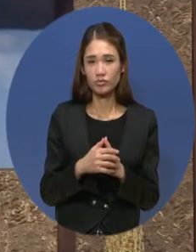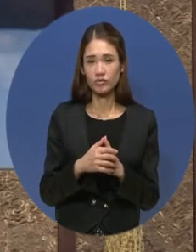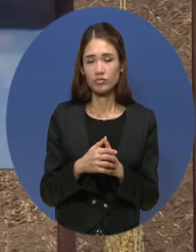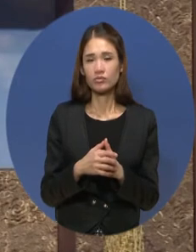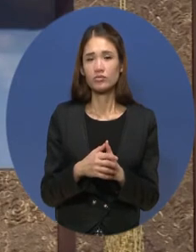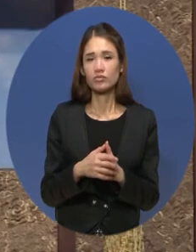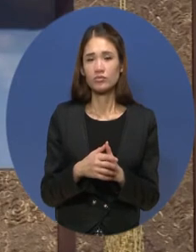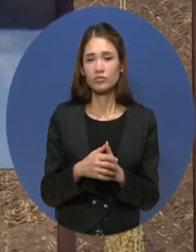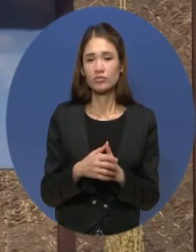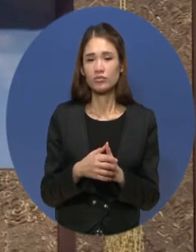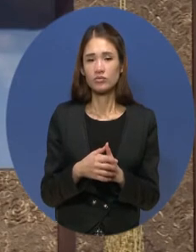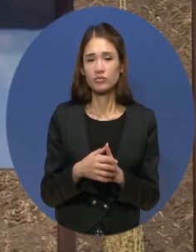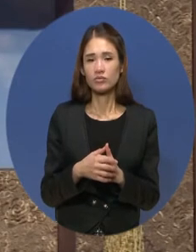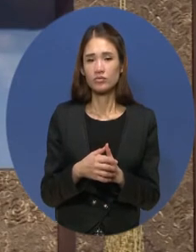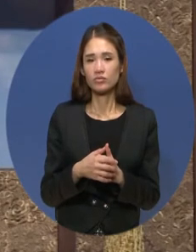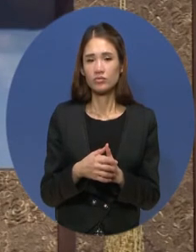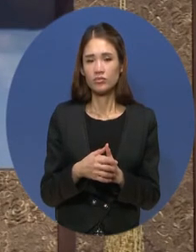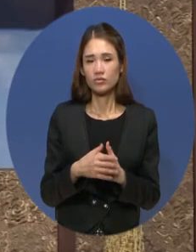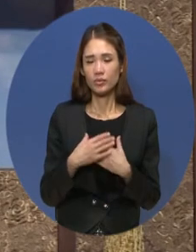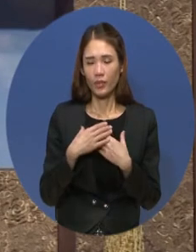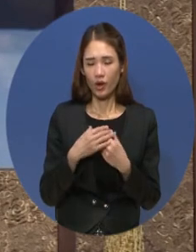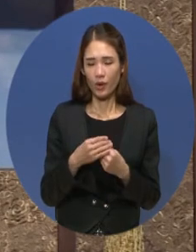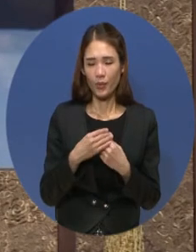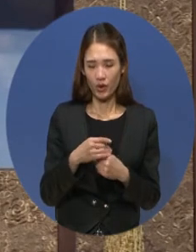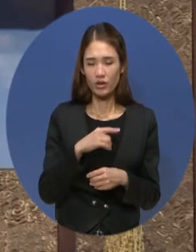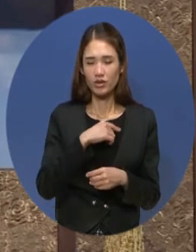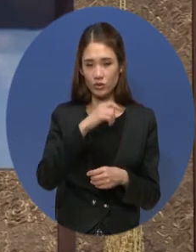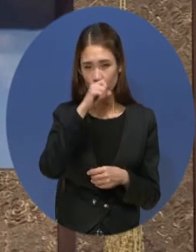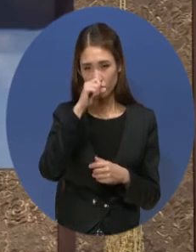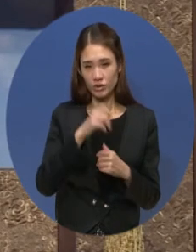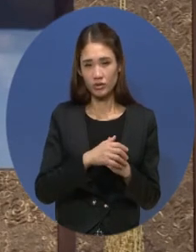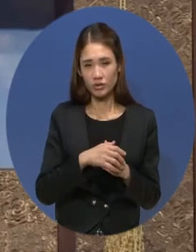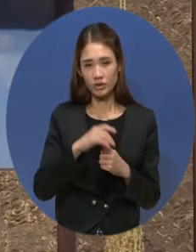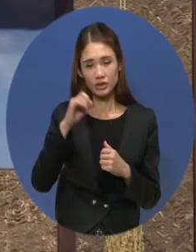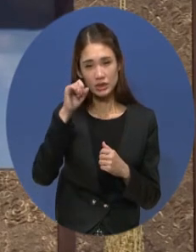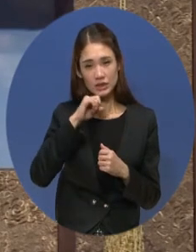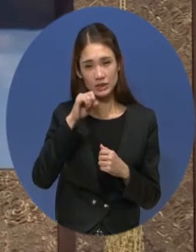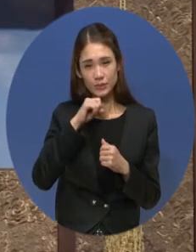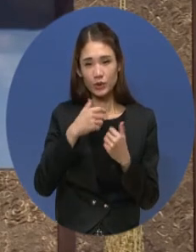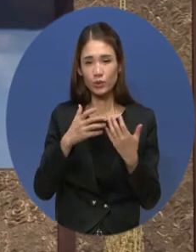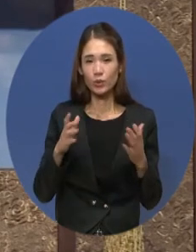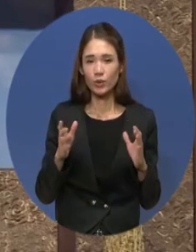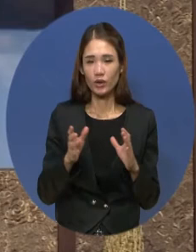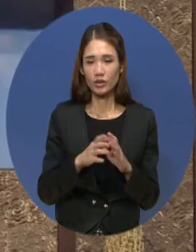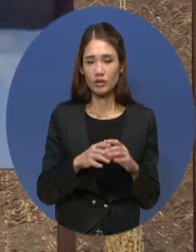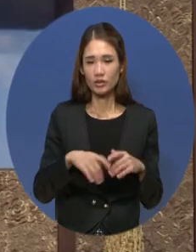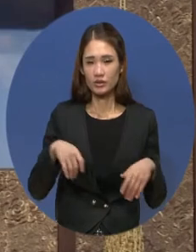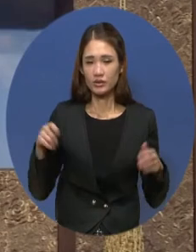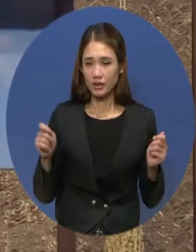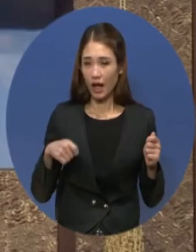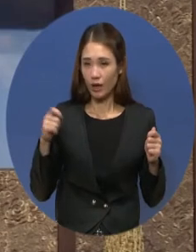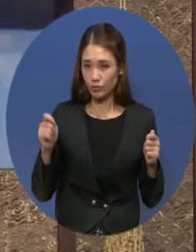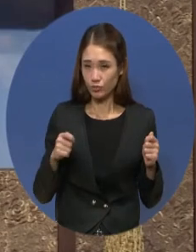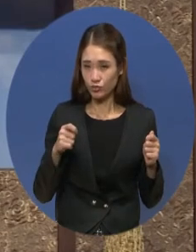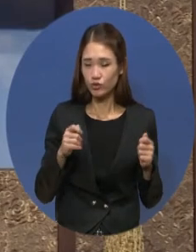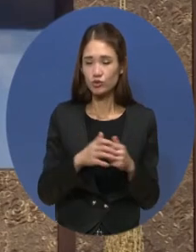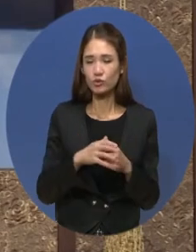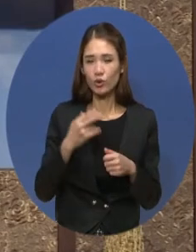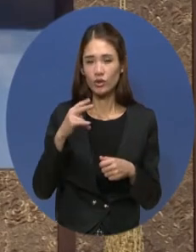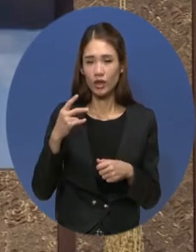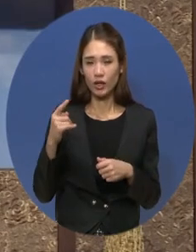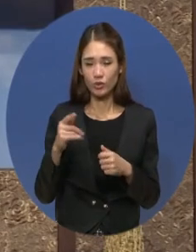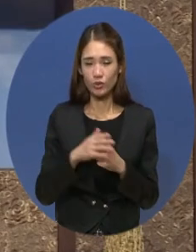뭐 아무래도 릴렉스하게 제일 좋죠 편안한 게 취미 동아리에서 사물놀이 다 도모